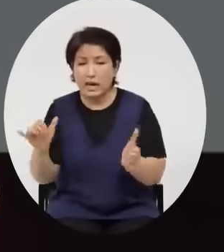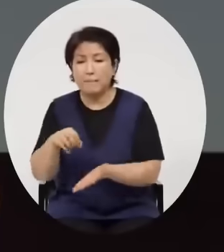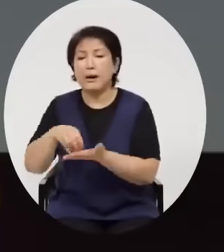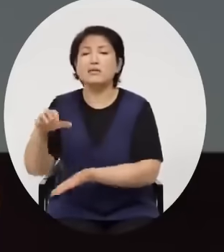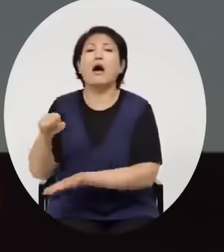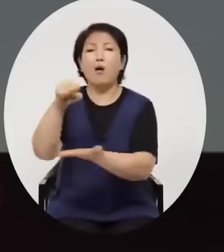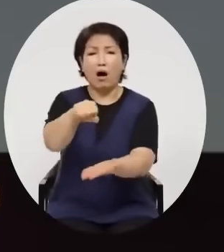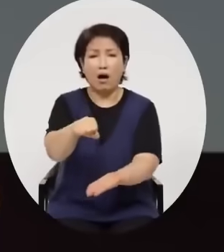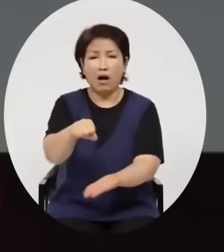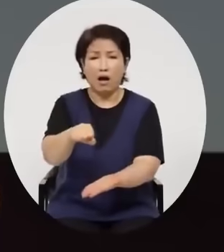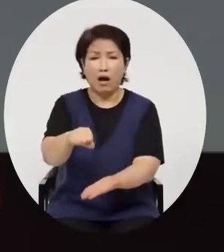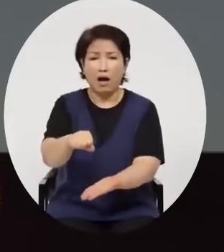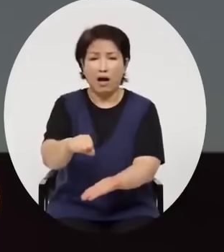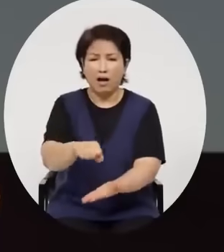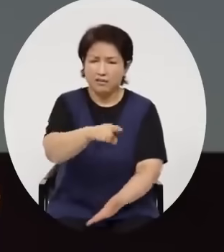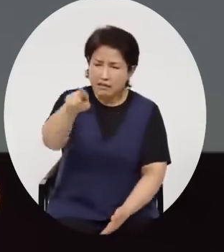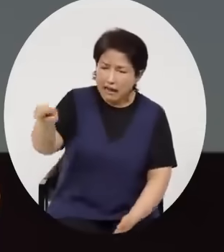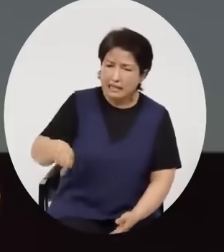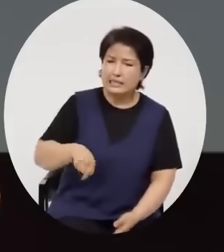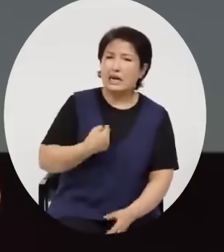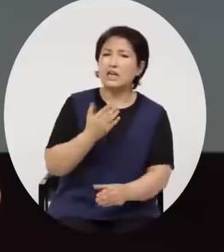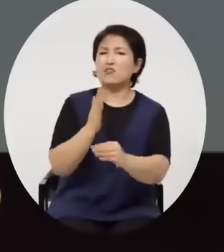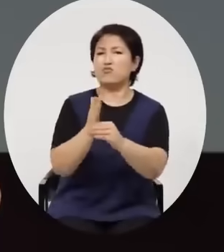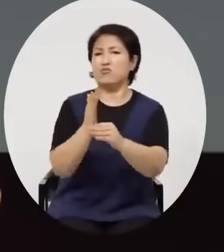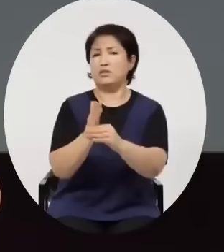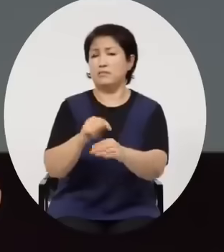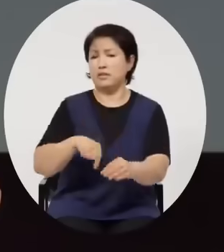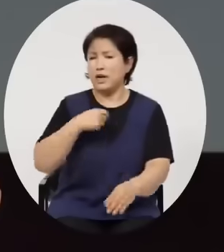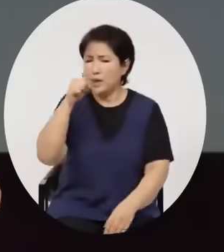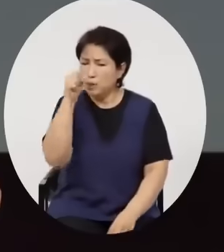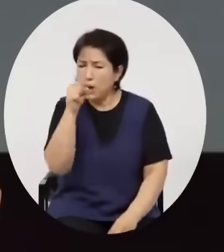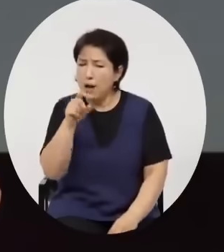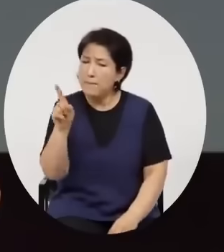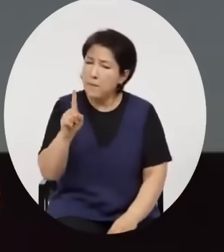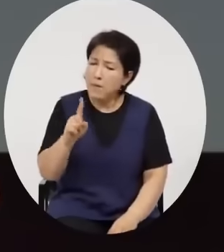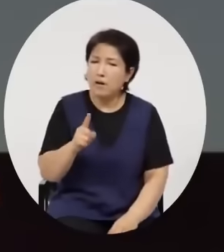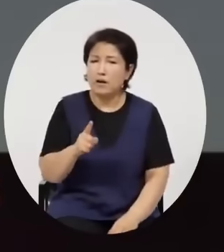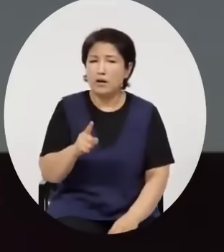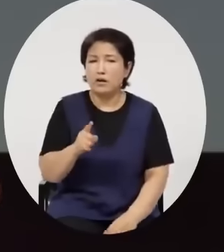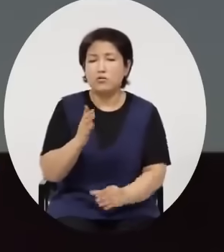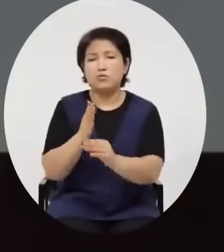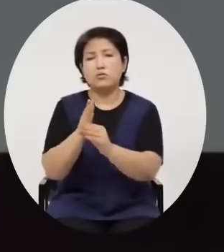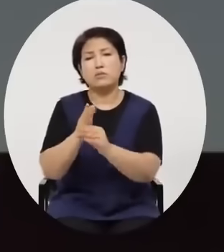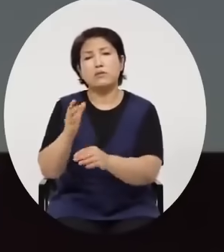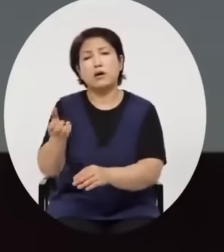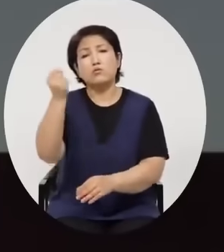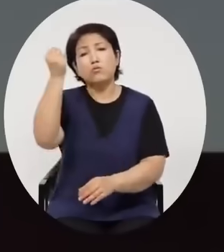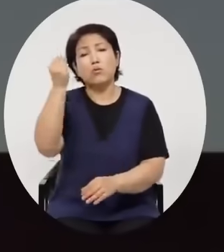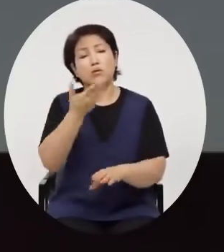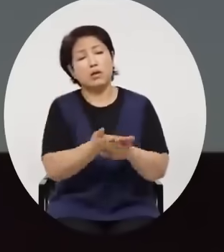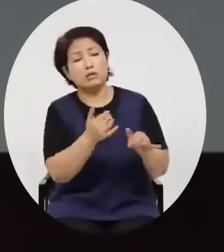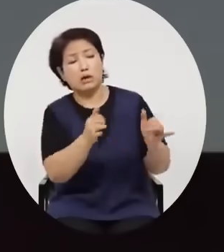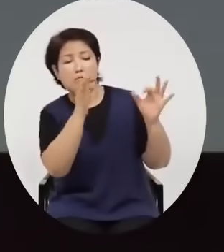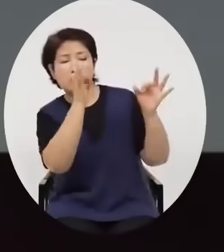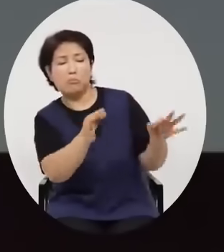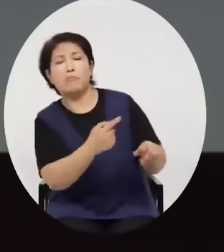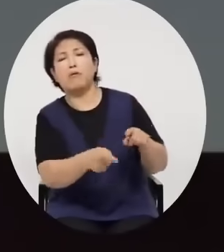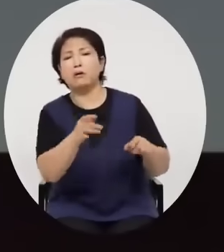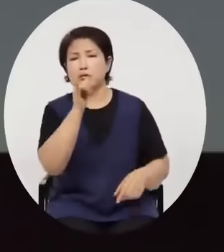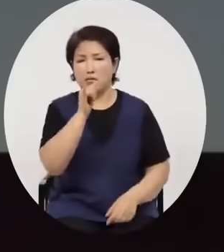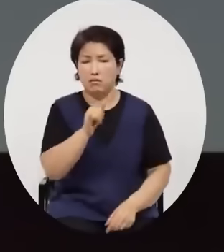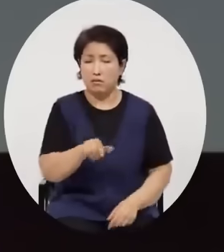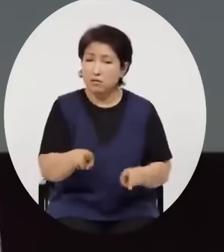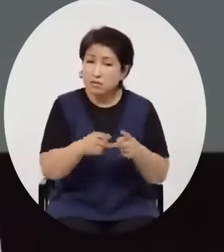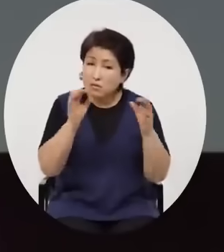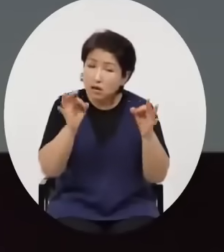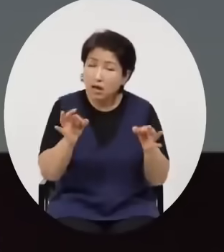사오고. 전부 자기 좋아하는 것을 기준으로 해서 이걸 평가를 해요. 이해가 되십니까?